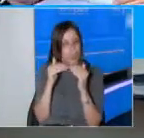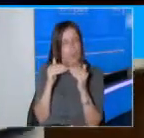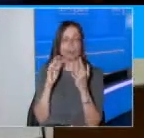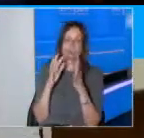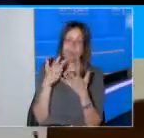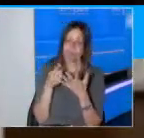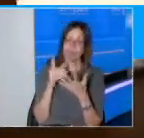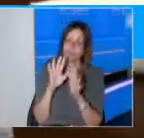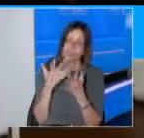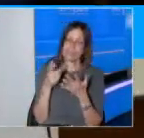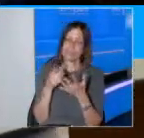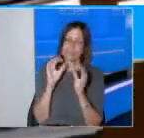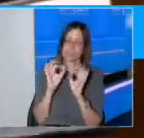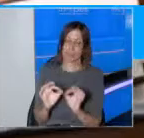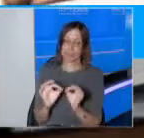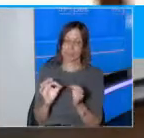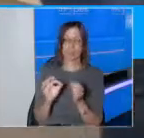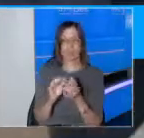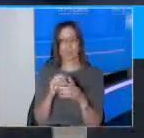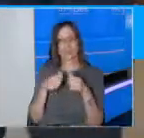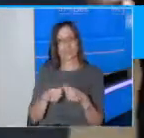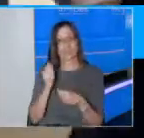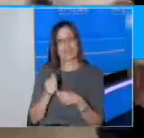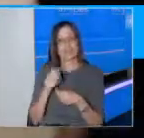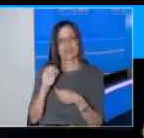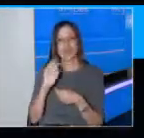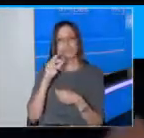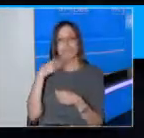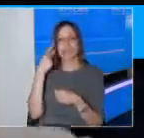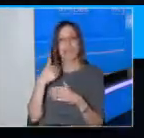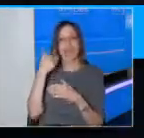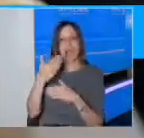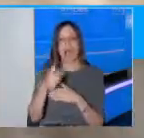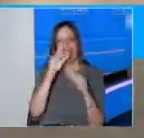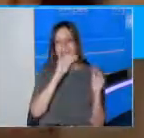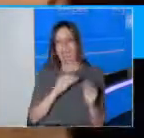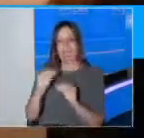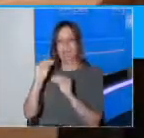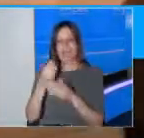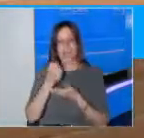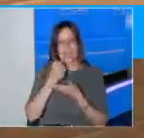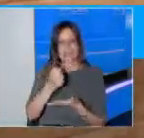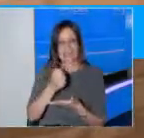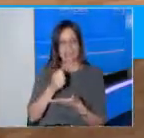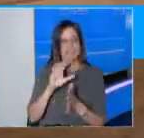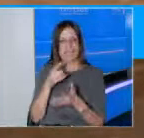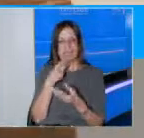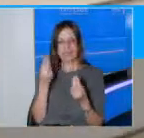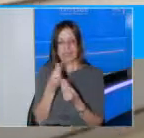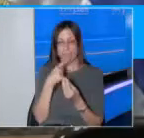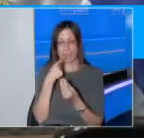הנראה אלו פני הדברים. חברת הכנסת מואטי, מה לדעתך יקרה אחרי העברת התקציב, אם אלו הדברים שנאמרים